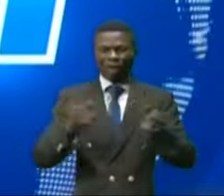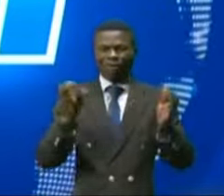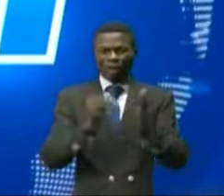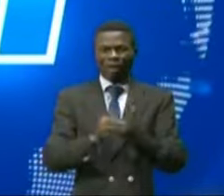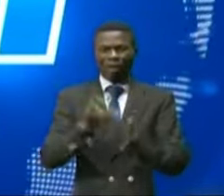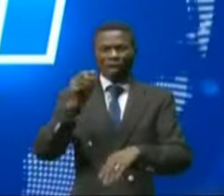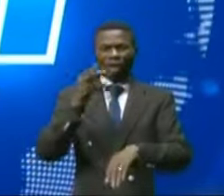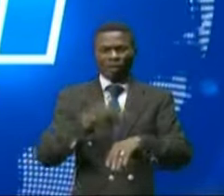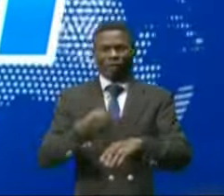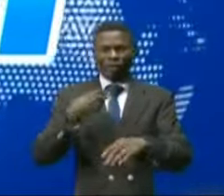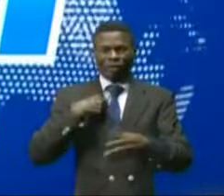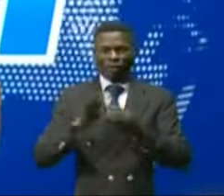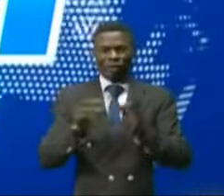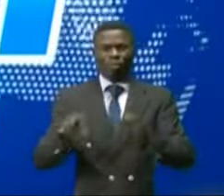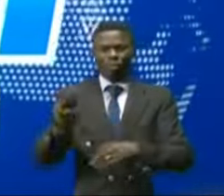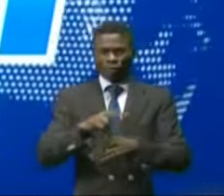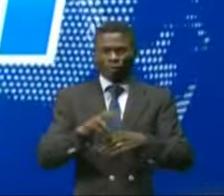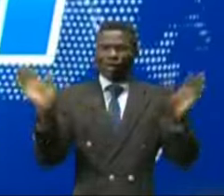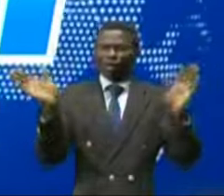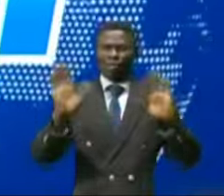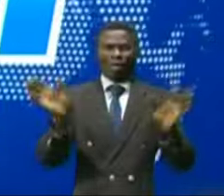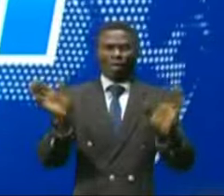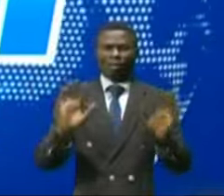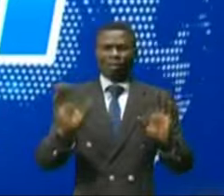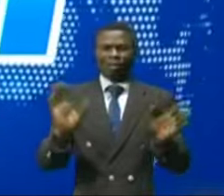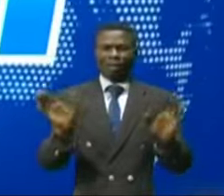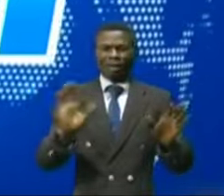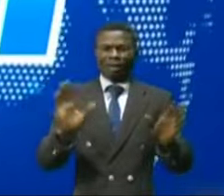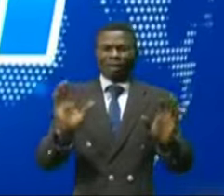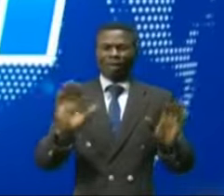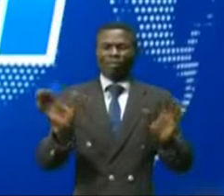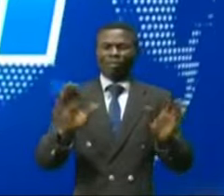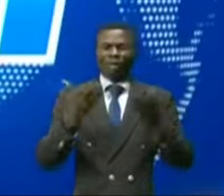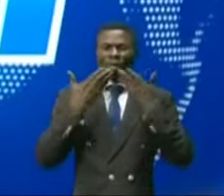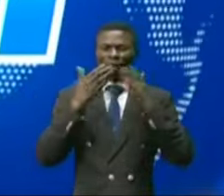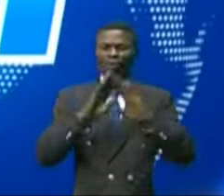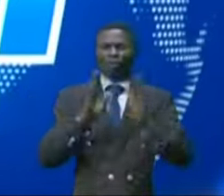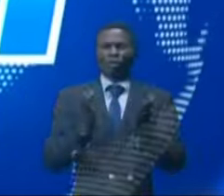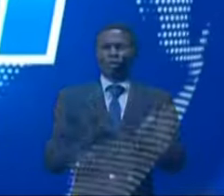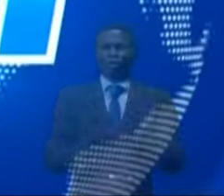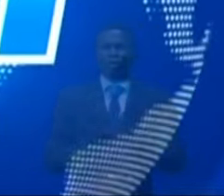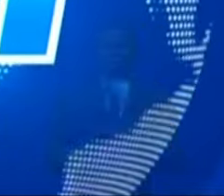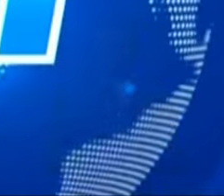revient à 20h dans une présentation de Sandra Nyangi Tabou. Merci et au revoir.